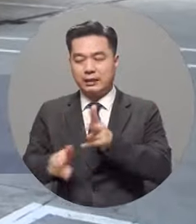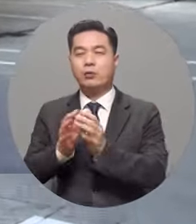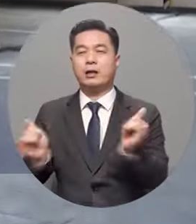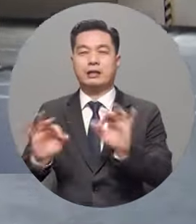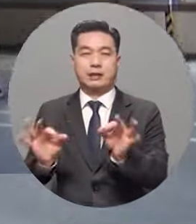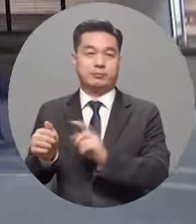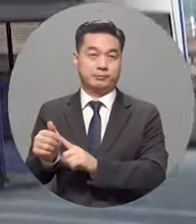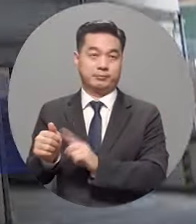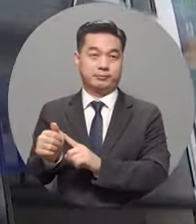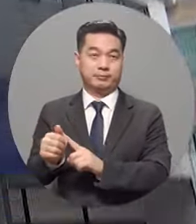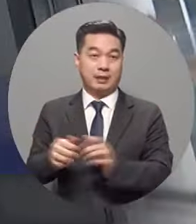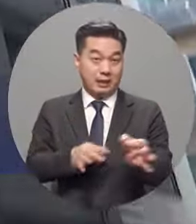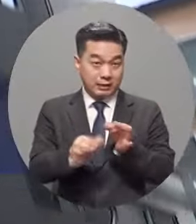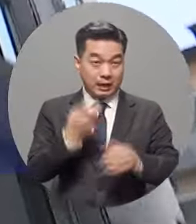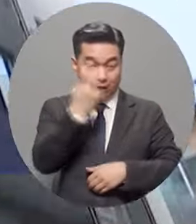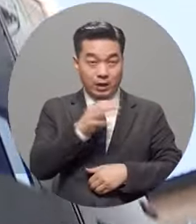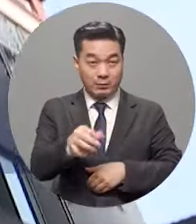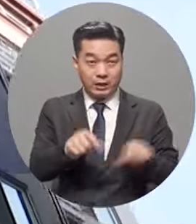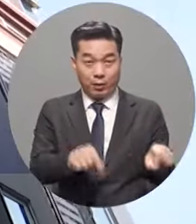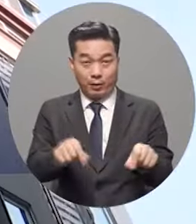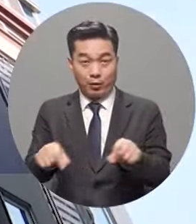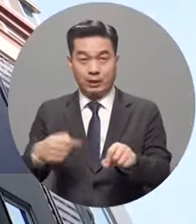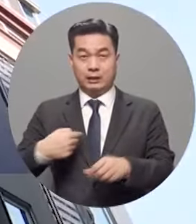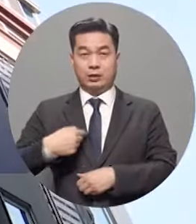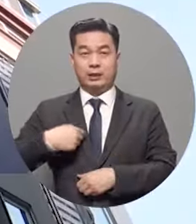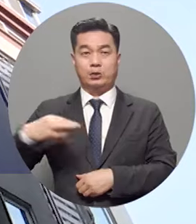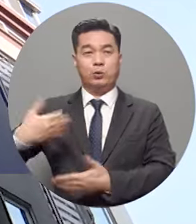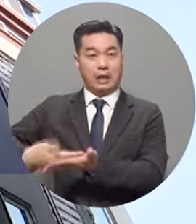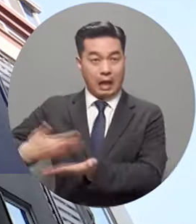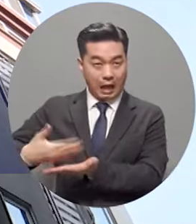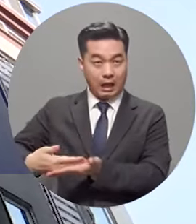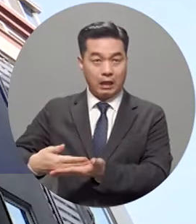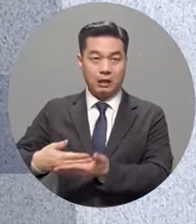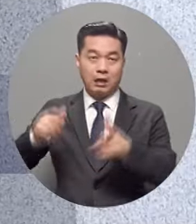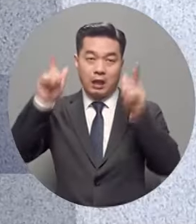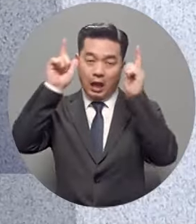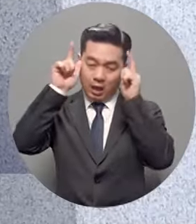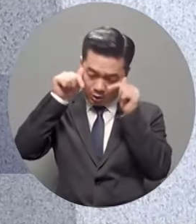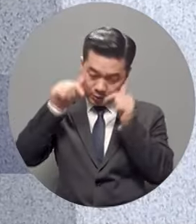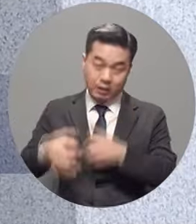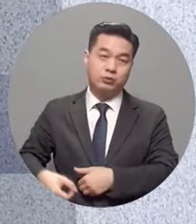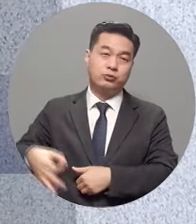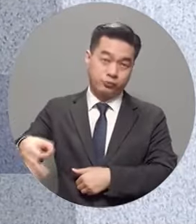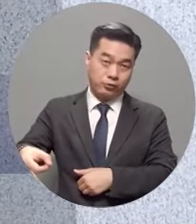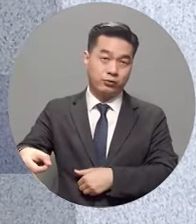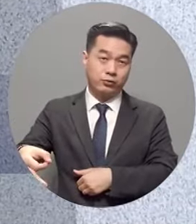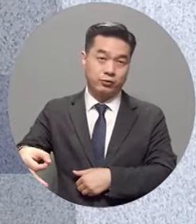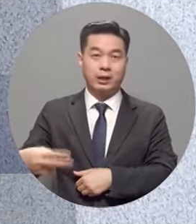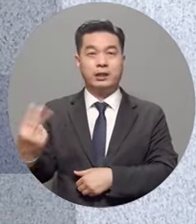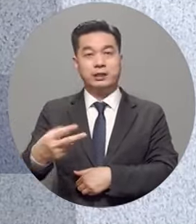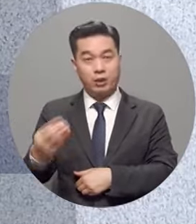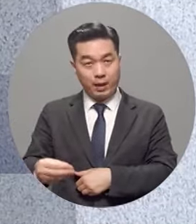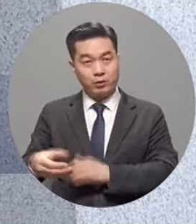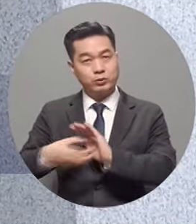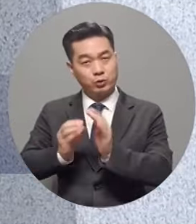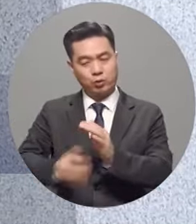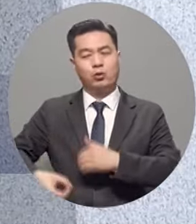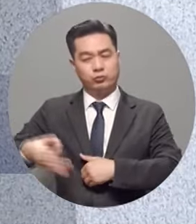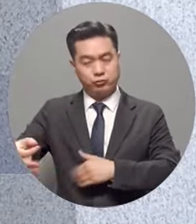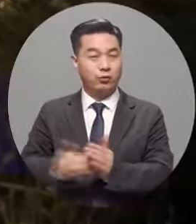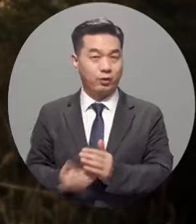뭐 관리비가 연체됐다고 하면서 저한테 돈을 요구를 해가지고 제가 어쩔 수 없이 주기도 하고 2천만 원 정도